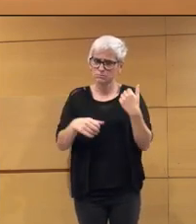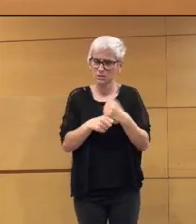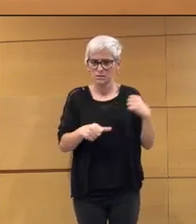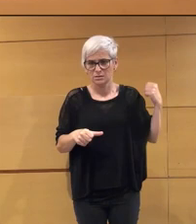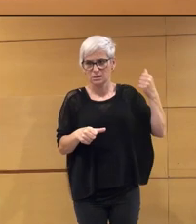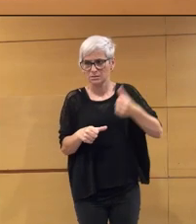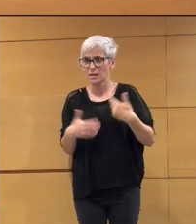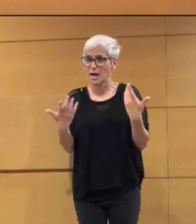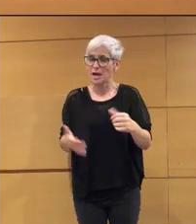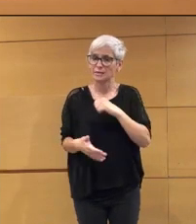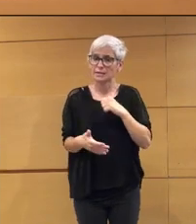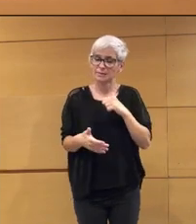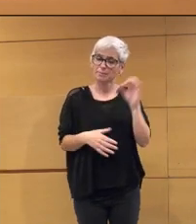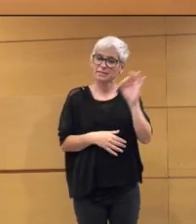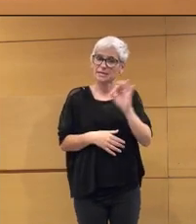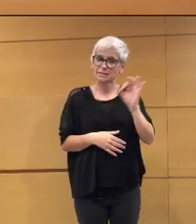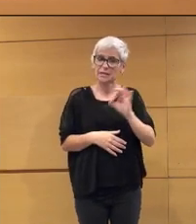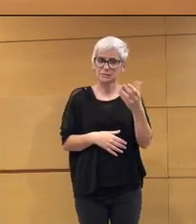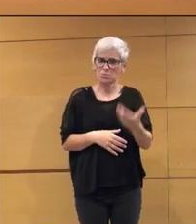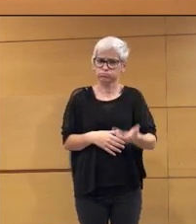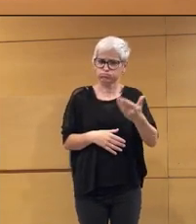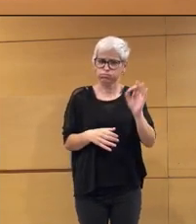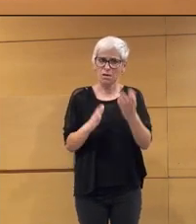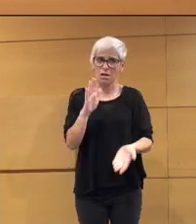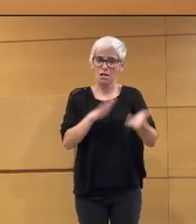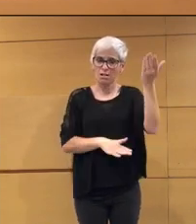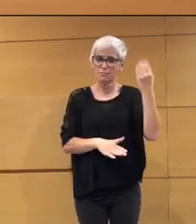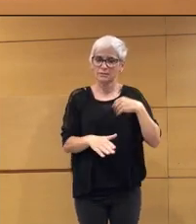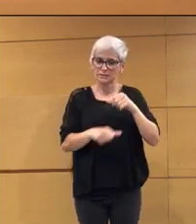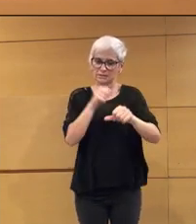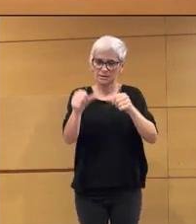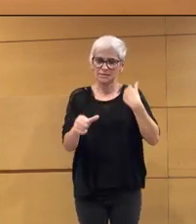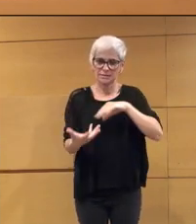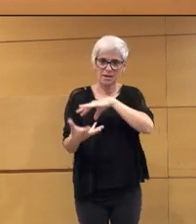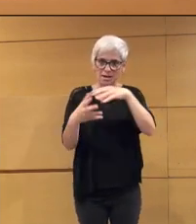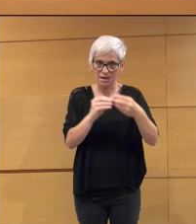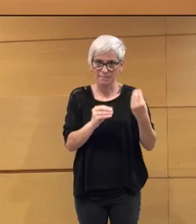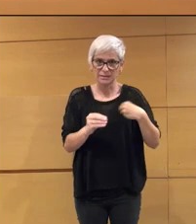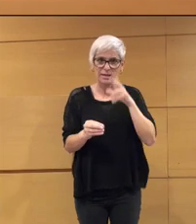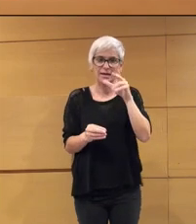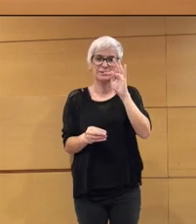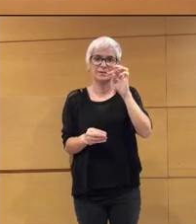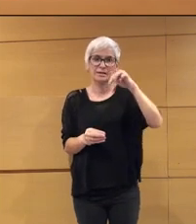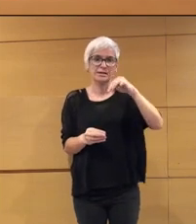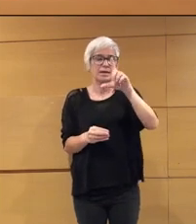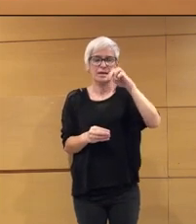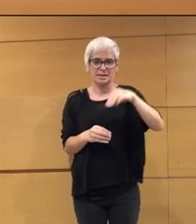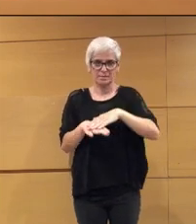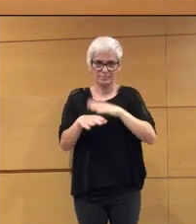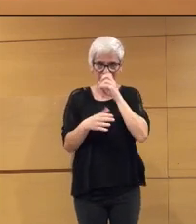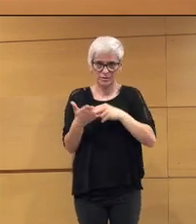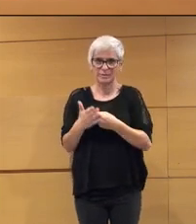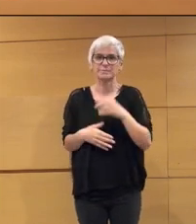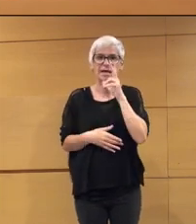increïble i ara tenim un percentatge importantíssim de tràmits que ja estan en HTML, perquè era un problema important que